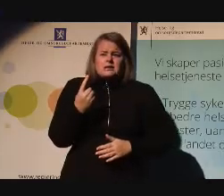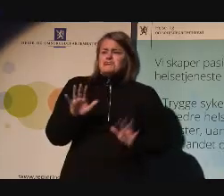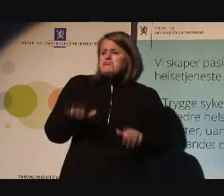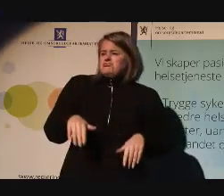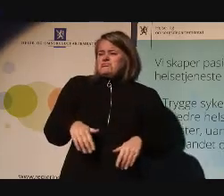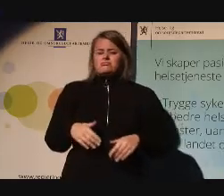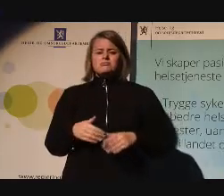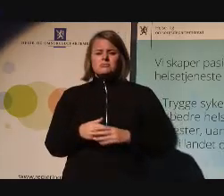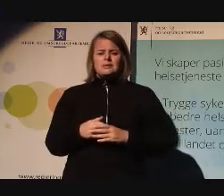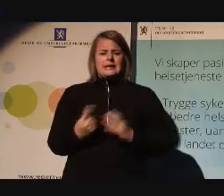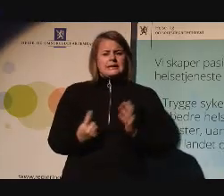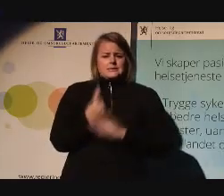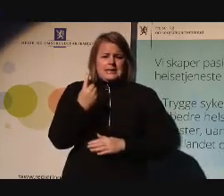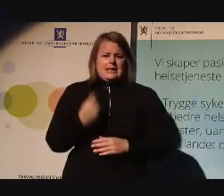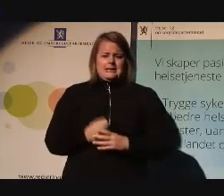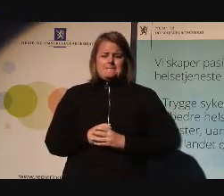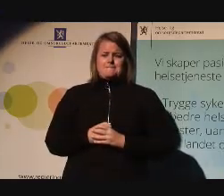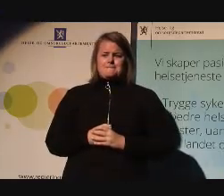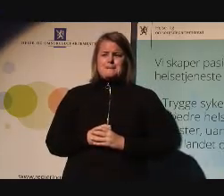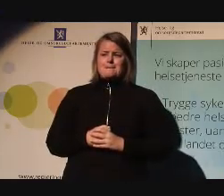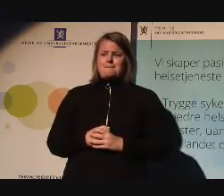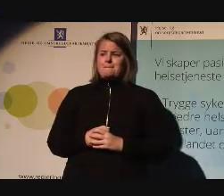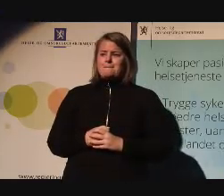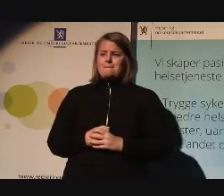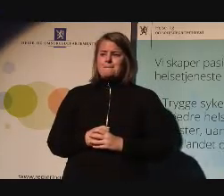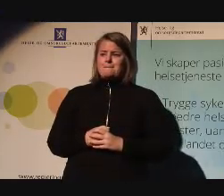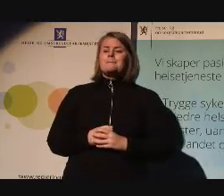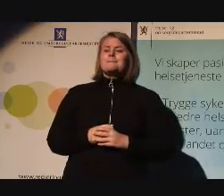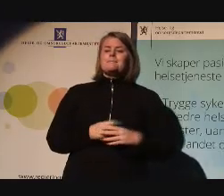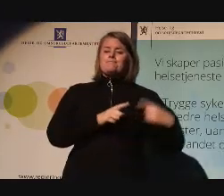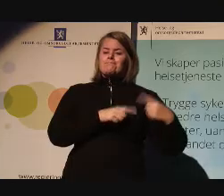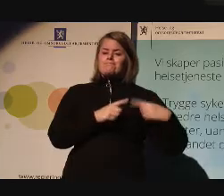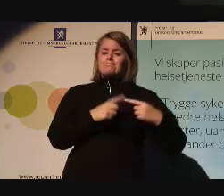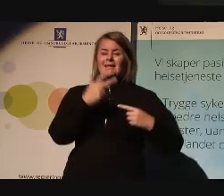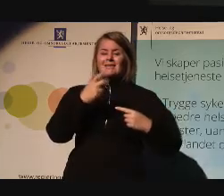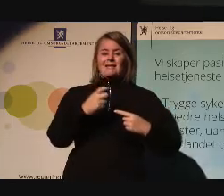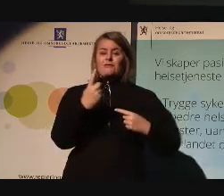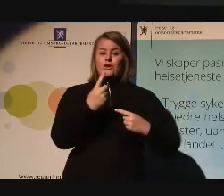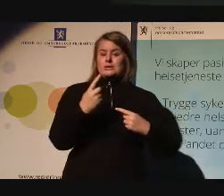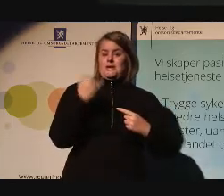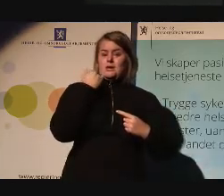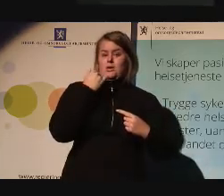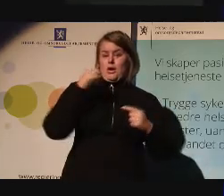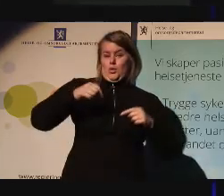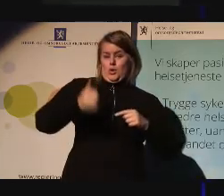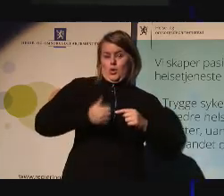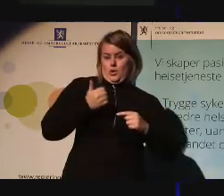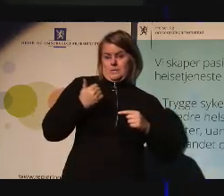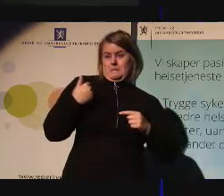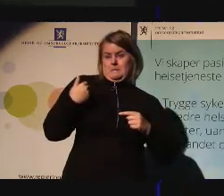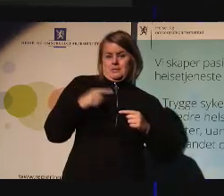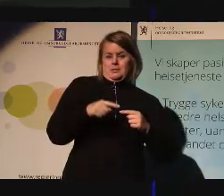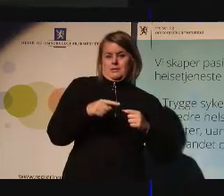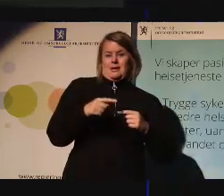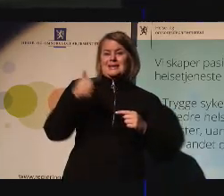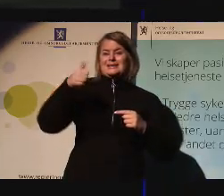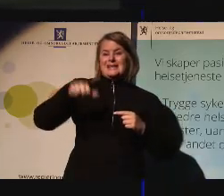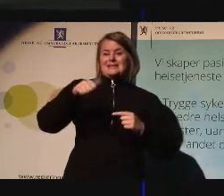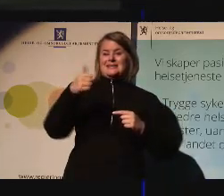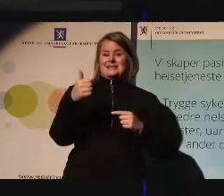ved det som vi hadde fått. Så 31. januar i år så kom 66 sider